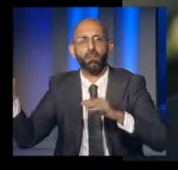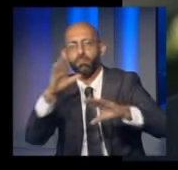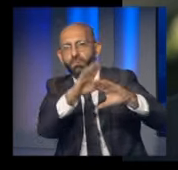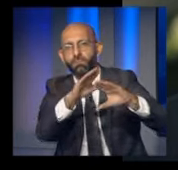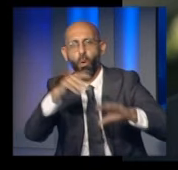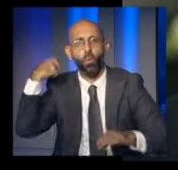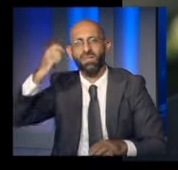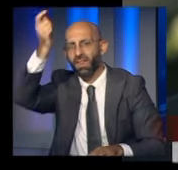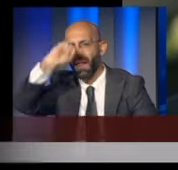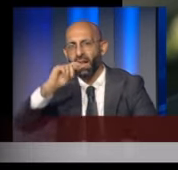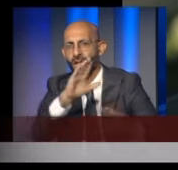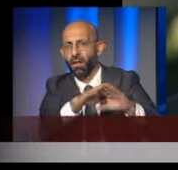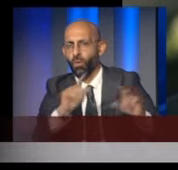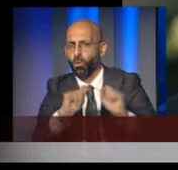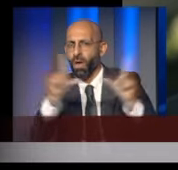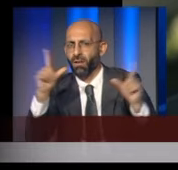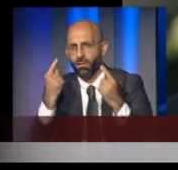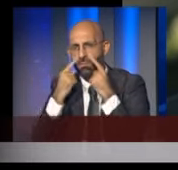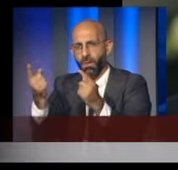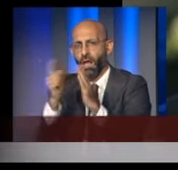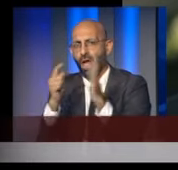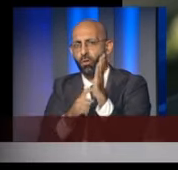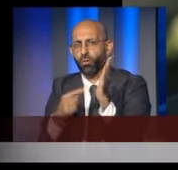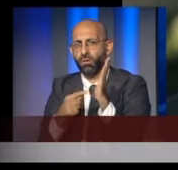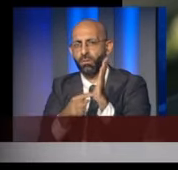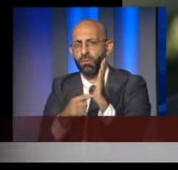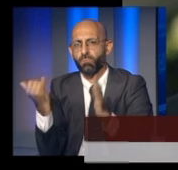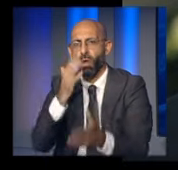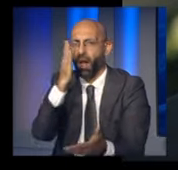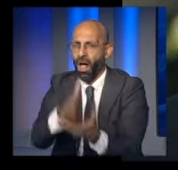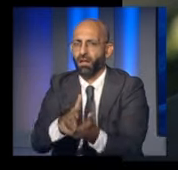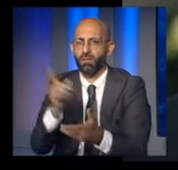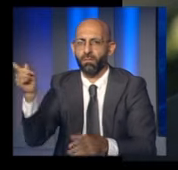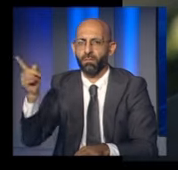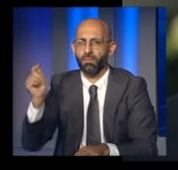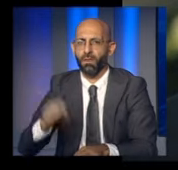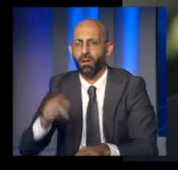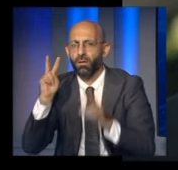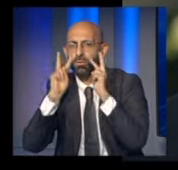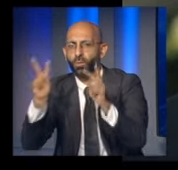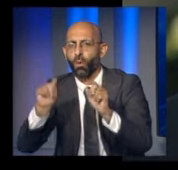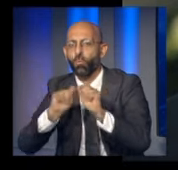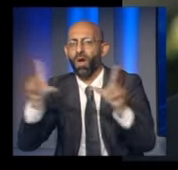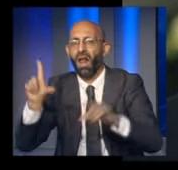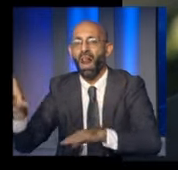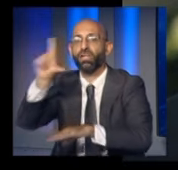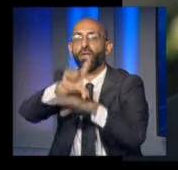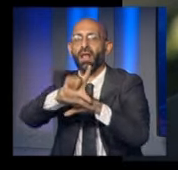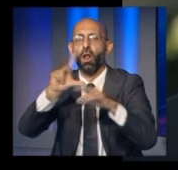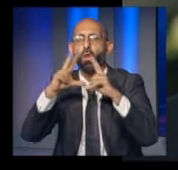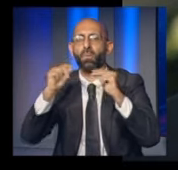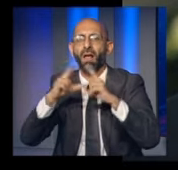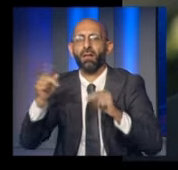وزير الداخلية والبلديات القاضي بسام مولوي وبصراحة ووضوح كليين باتخاذ الإجراءات القانونية